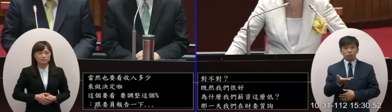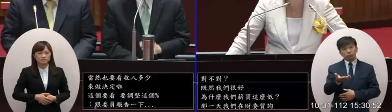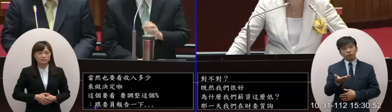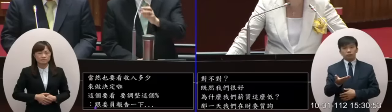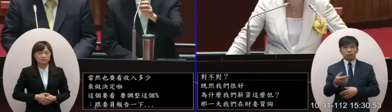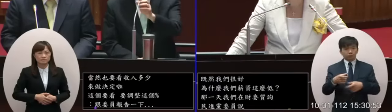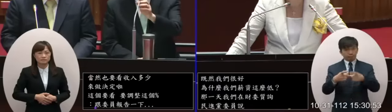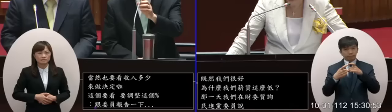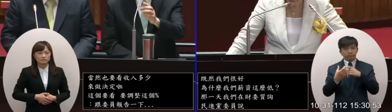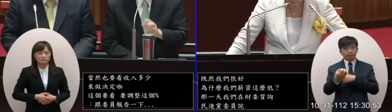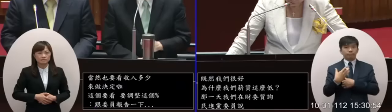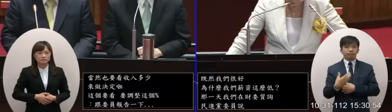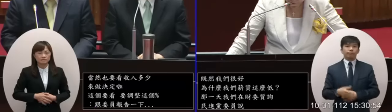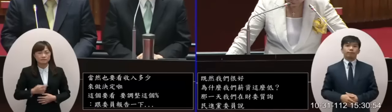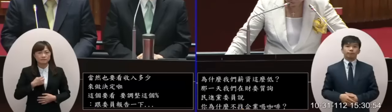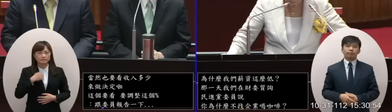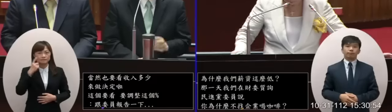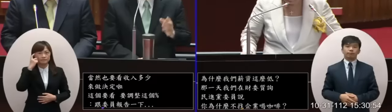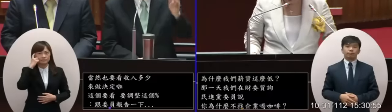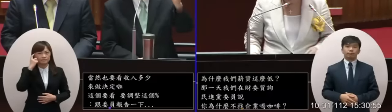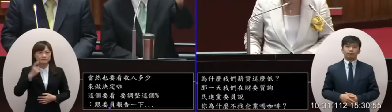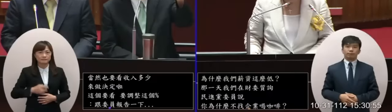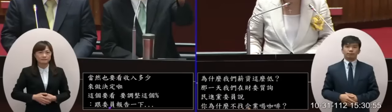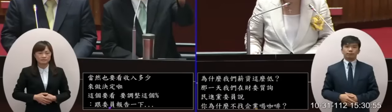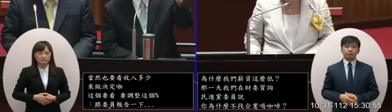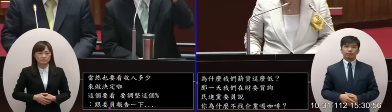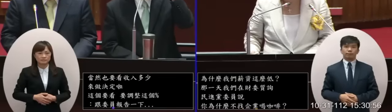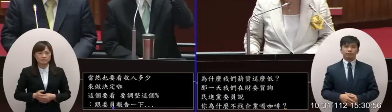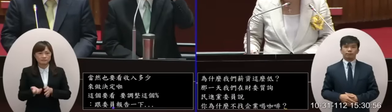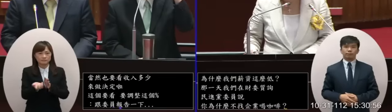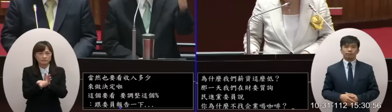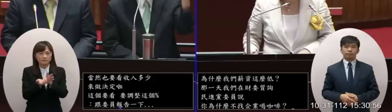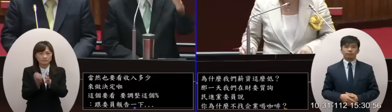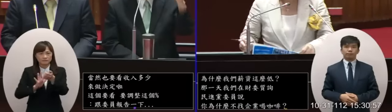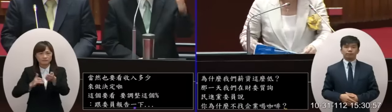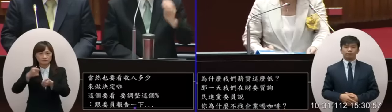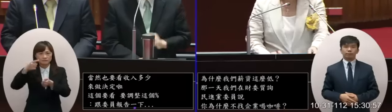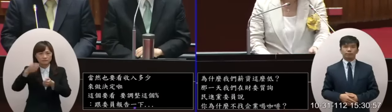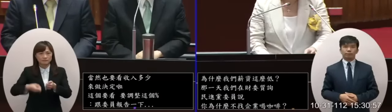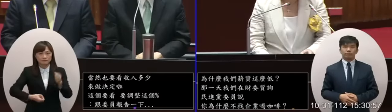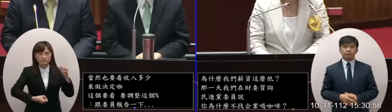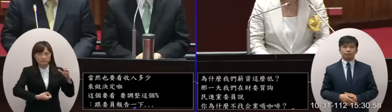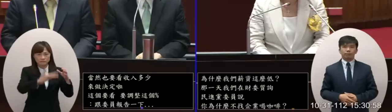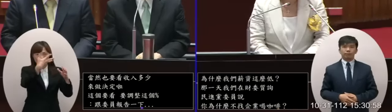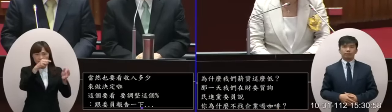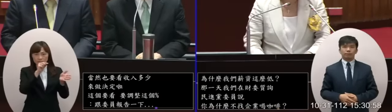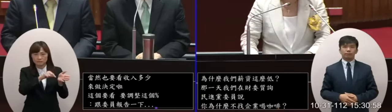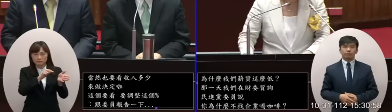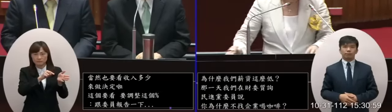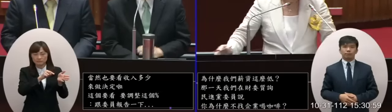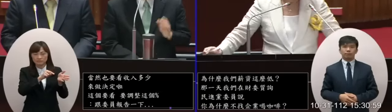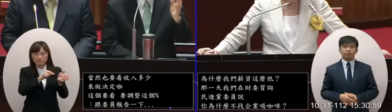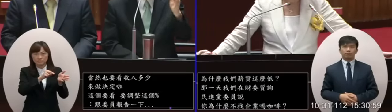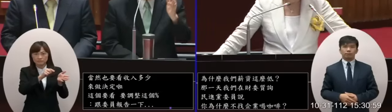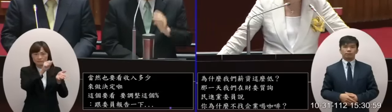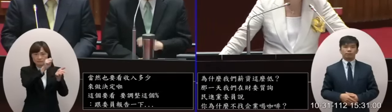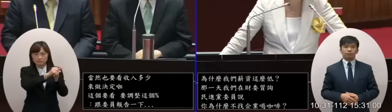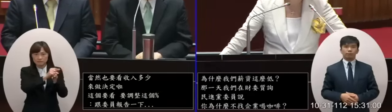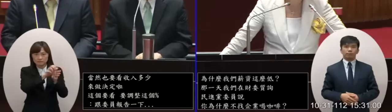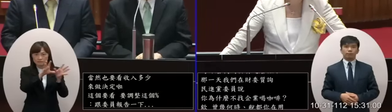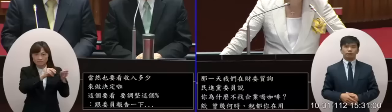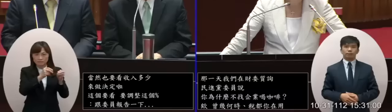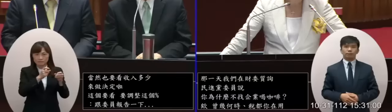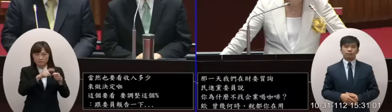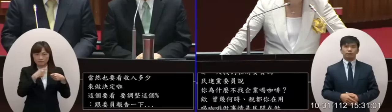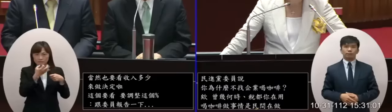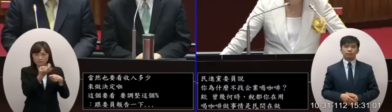嗯。 我想刚才你秀出来的这样的一个薪资